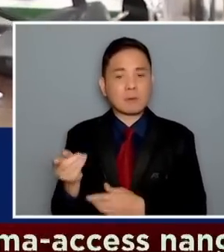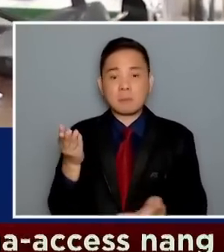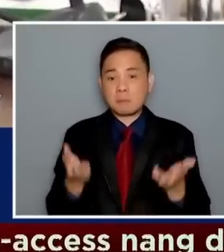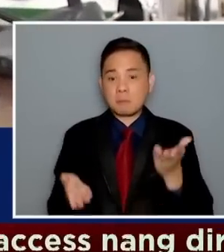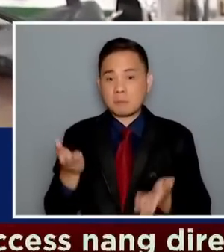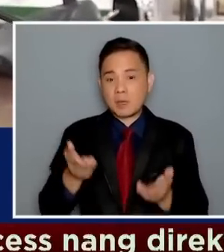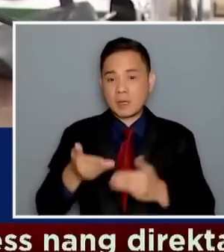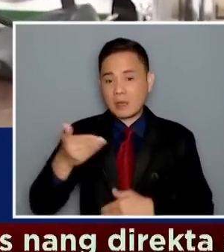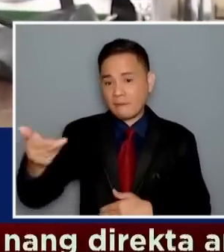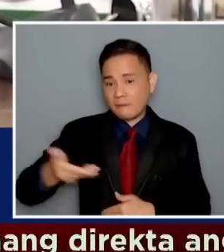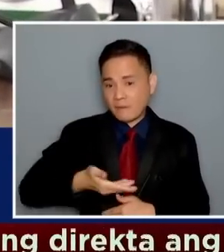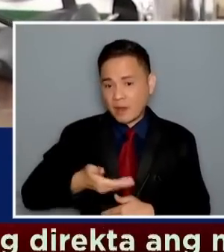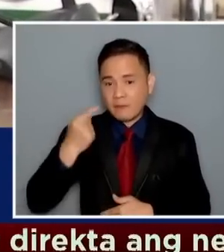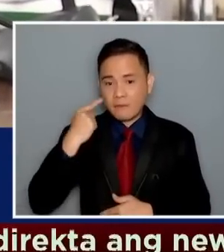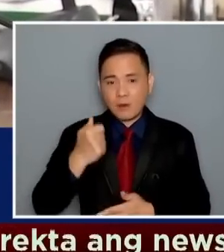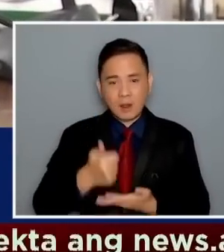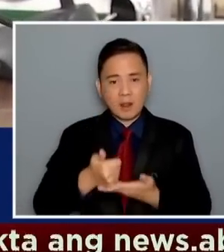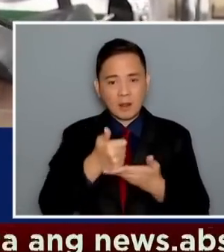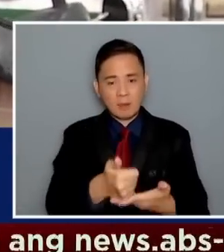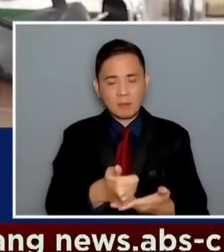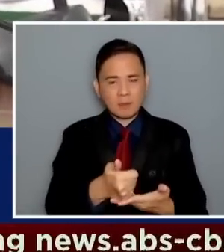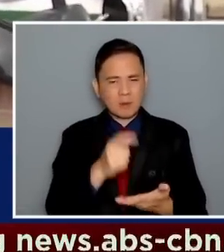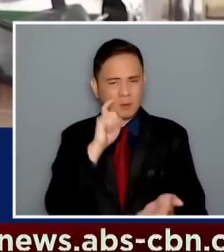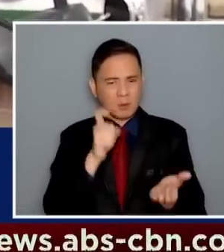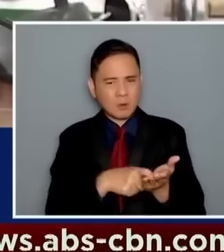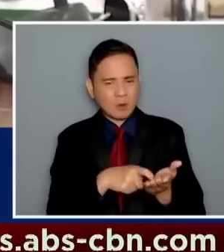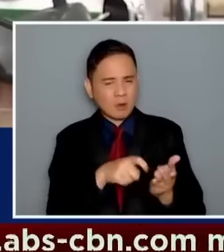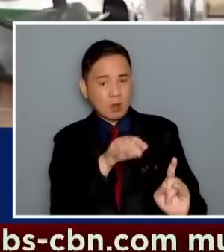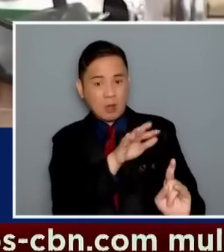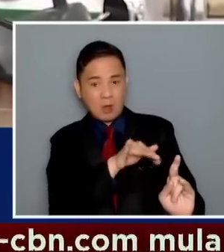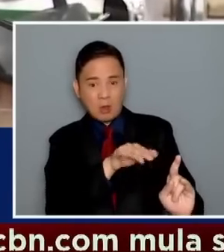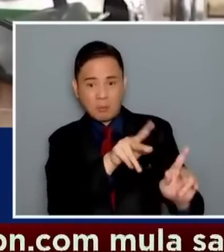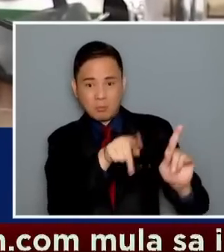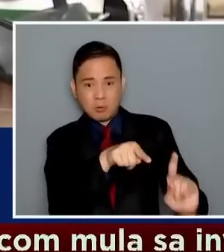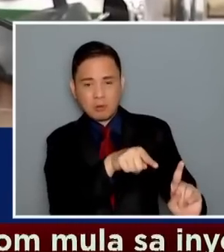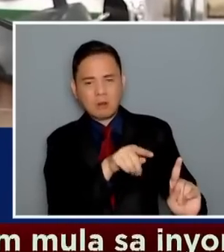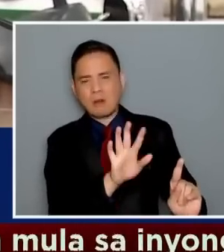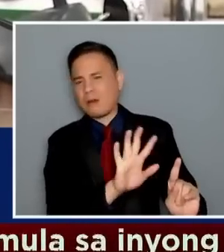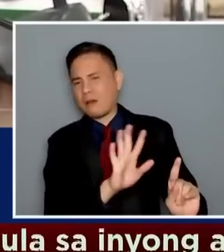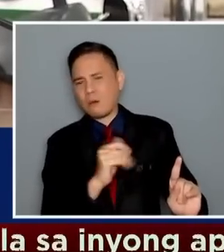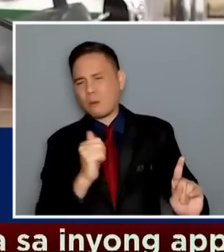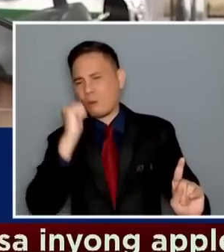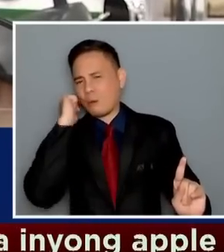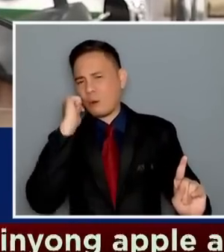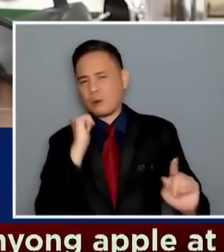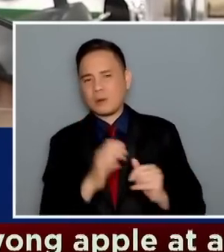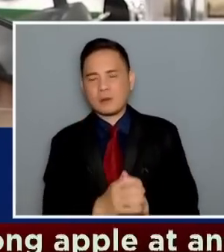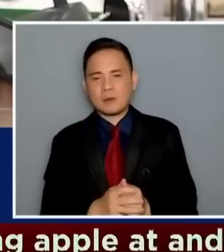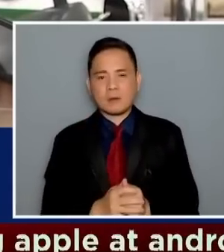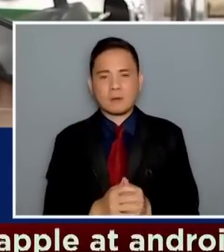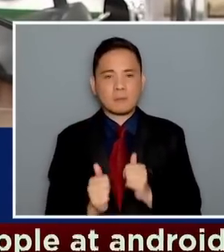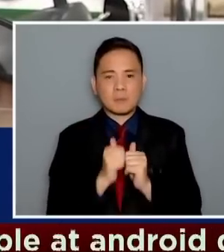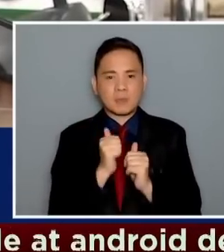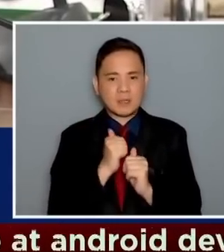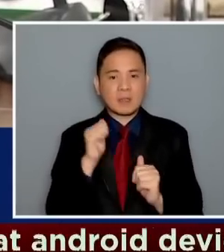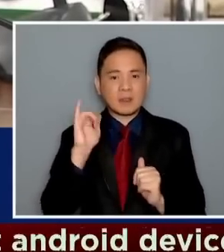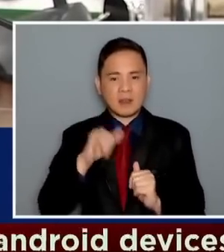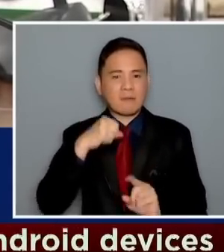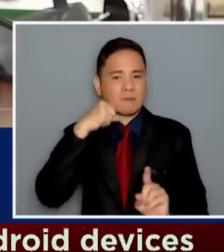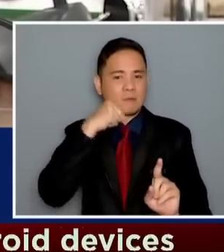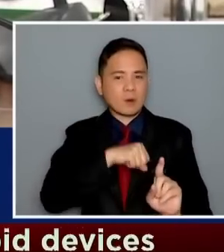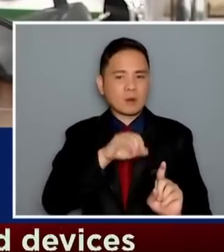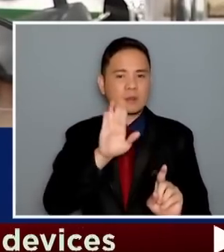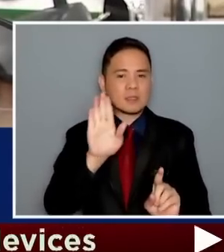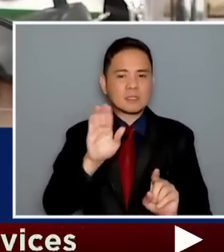para tumulong, nakita niya yung kondisyon nung bata, umayaw siya. That's a violation of his oath as